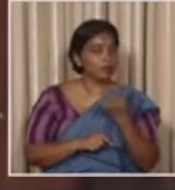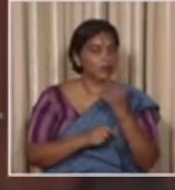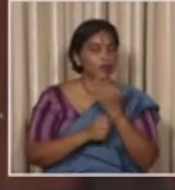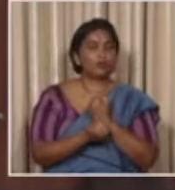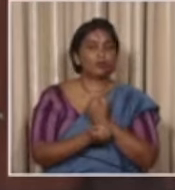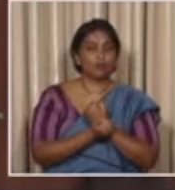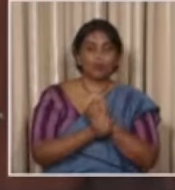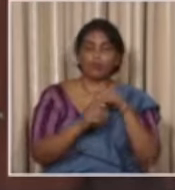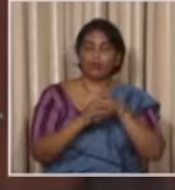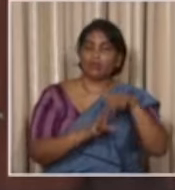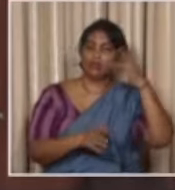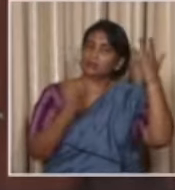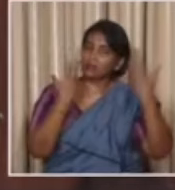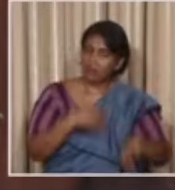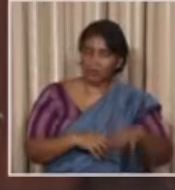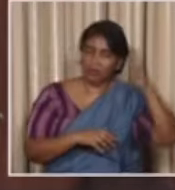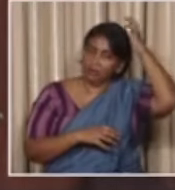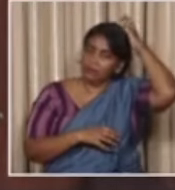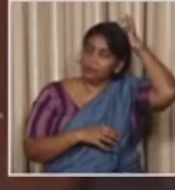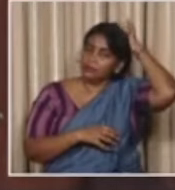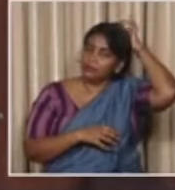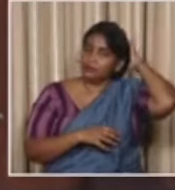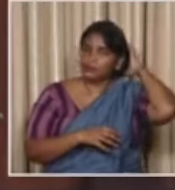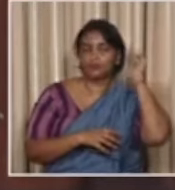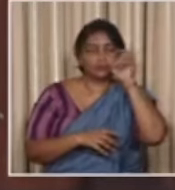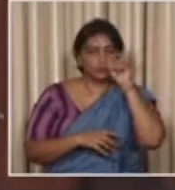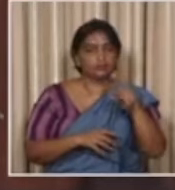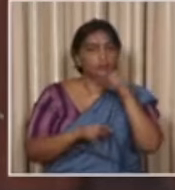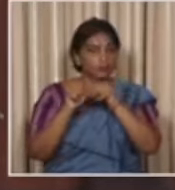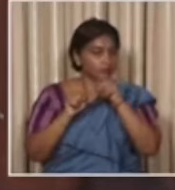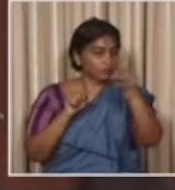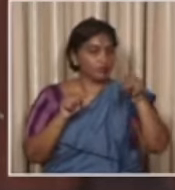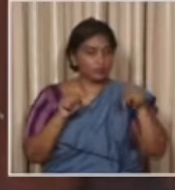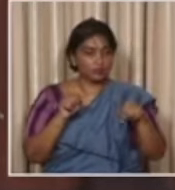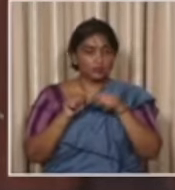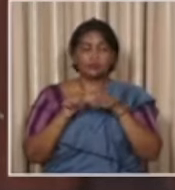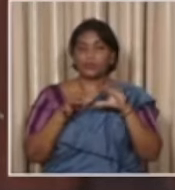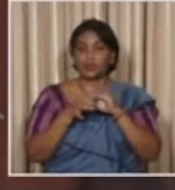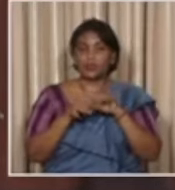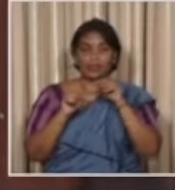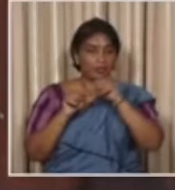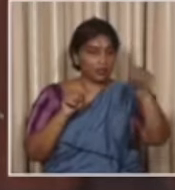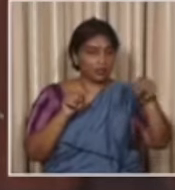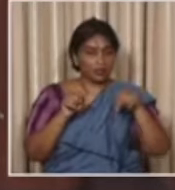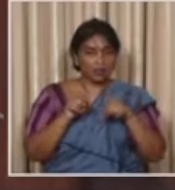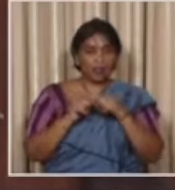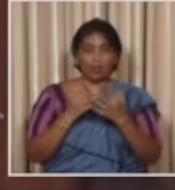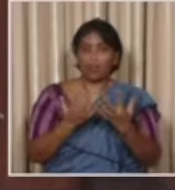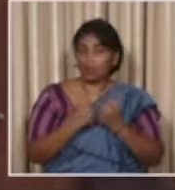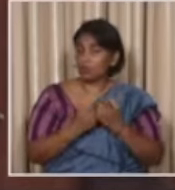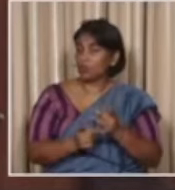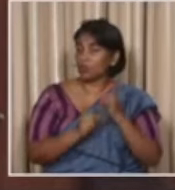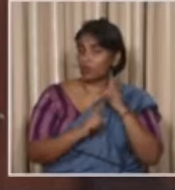පොලිසිය භාරය ජීවිතක්ෂණ පත්වෙනවා. ඔන්න බලන්න ට්‍රිපලි ප්ලටූන් එකේ සම්බන්ධය, ට්‍රිපලි ප්ලටූන් එකේ අවශ්‍යතාවයකට